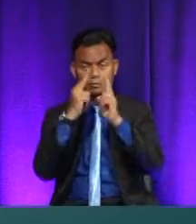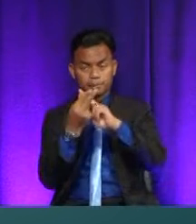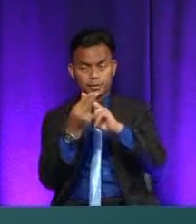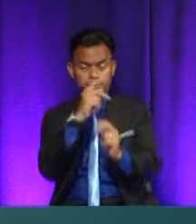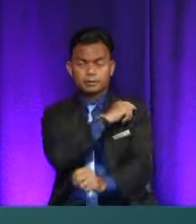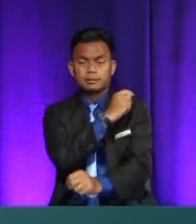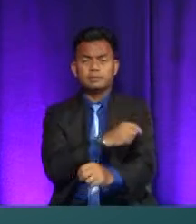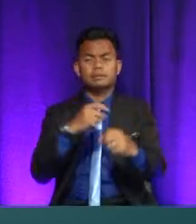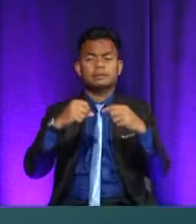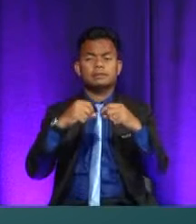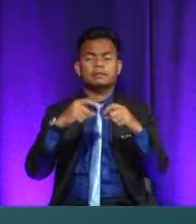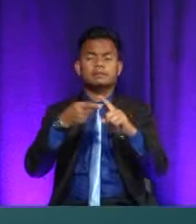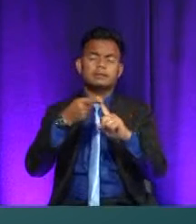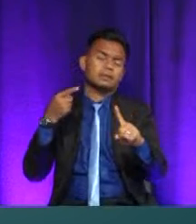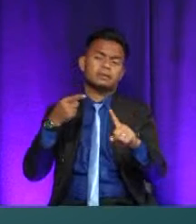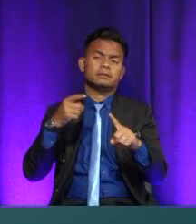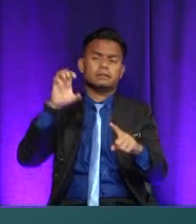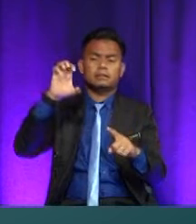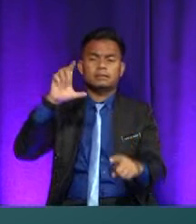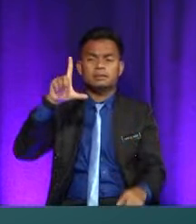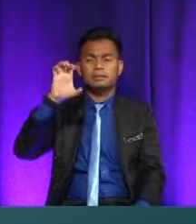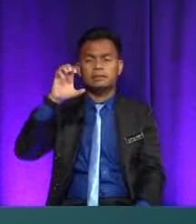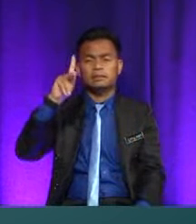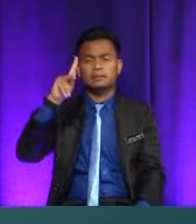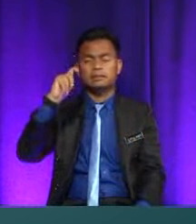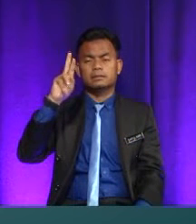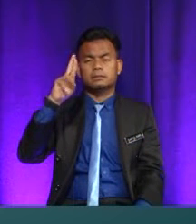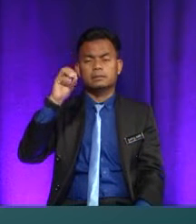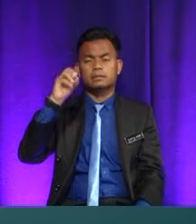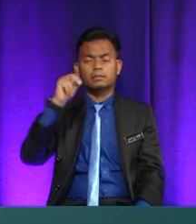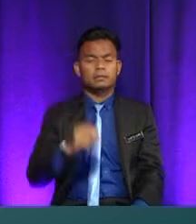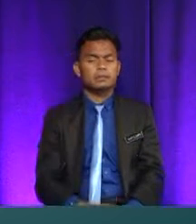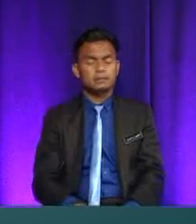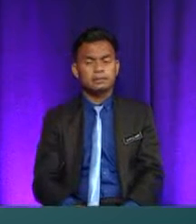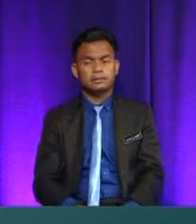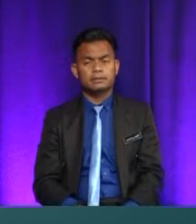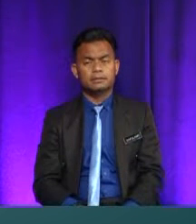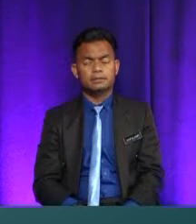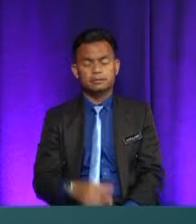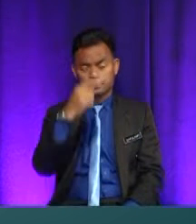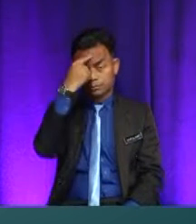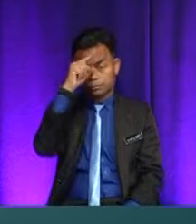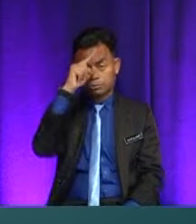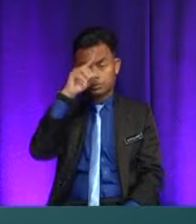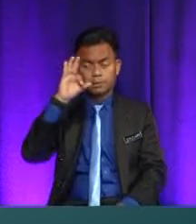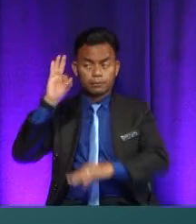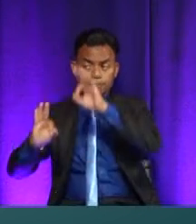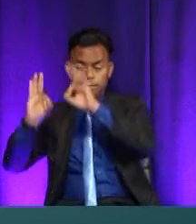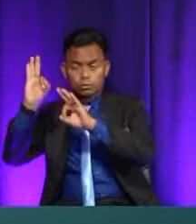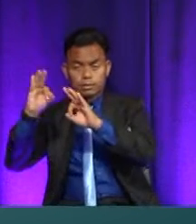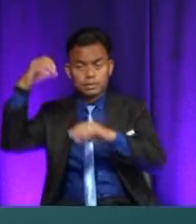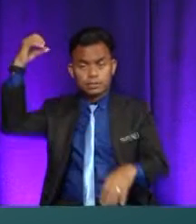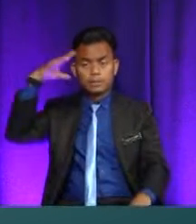foto elektron yang dibebaskan dari logam litium ini litium pula bukan sistem untuk frekuensi cahaya yang